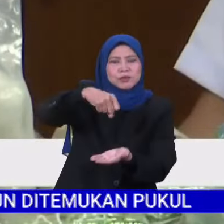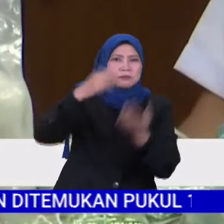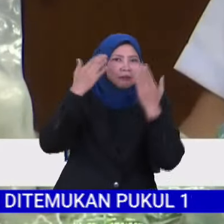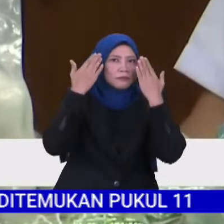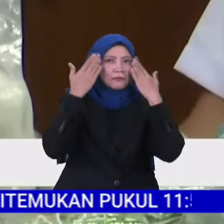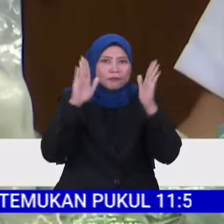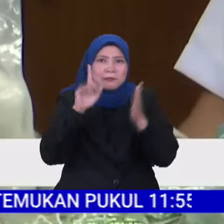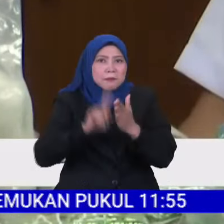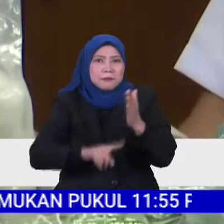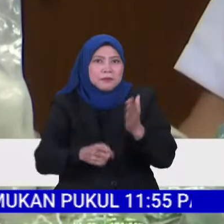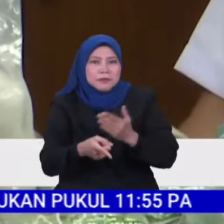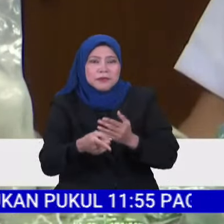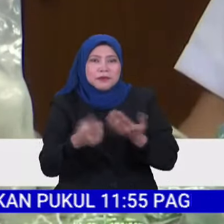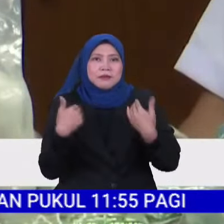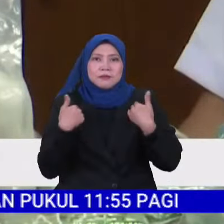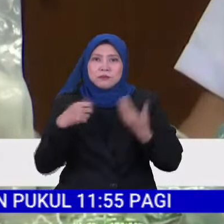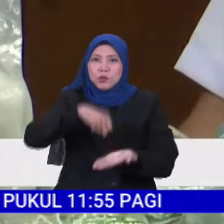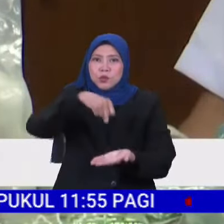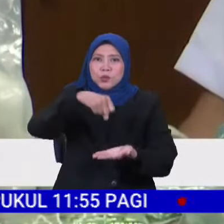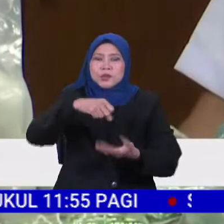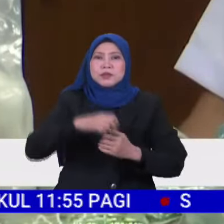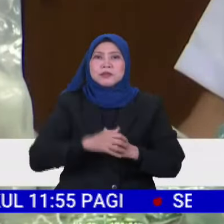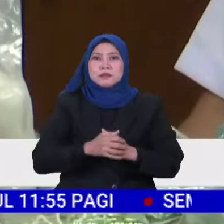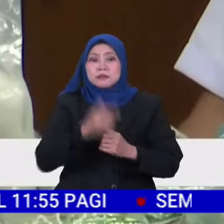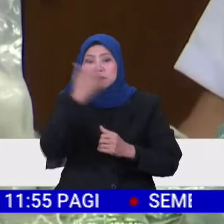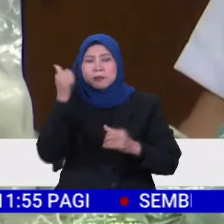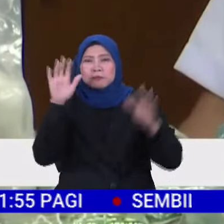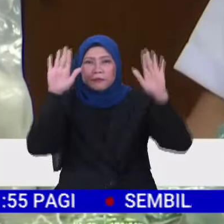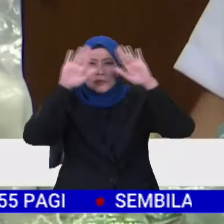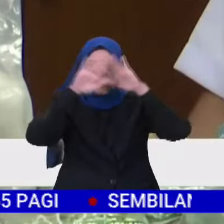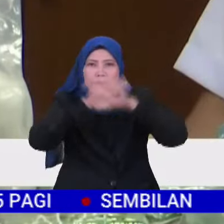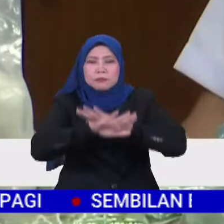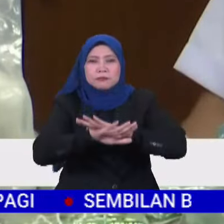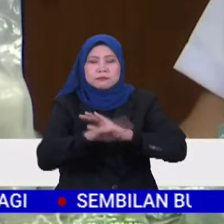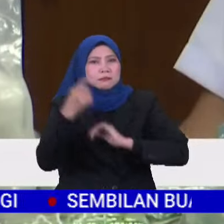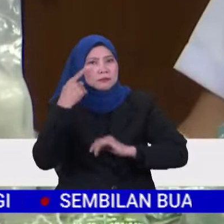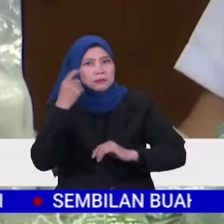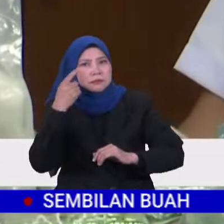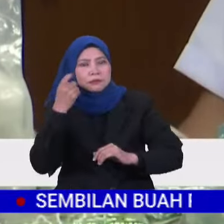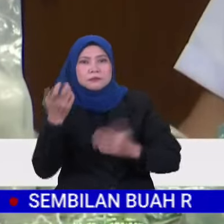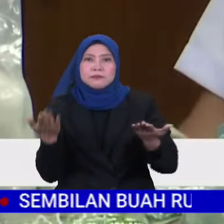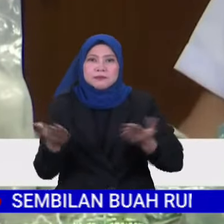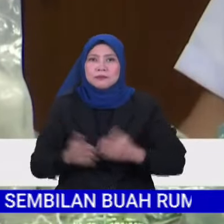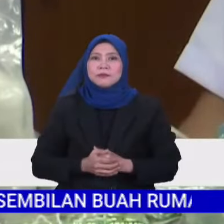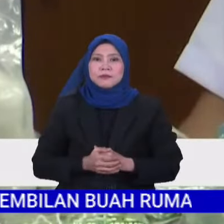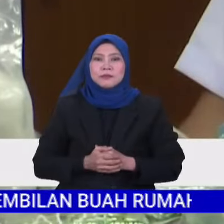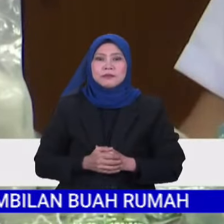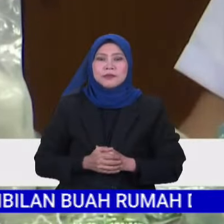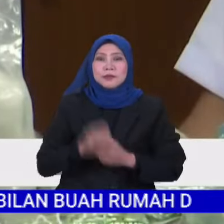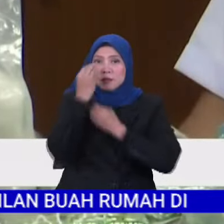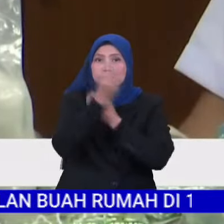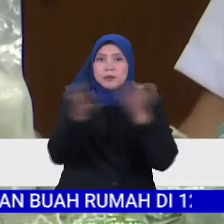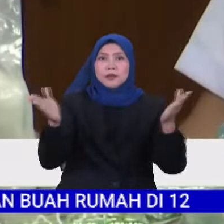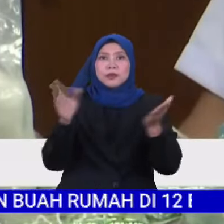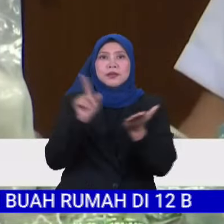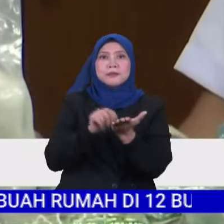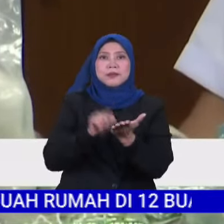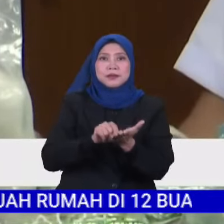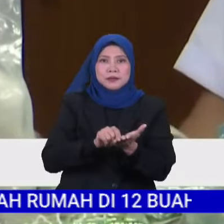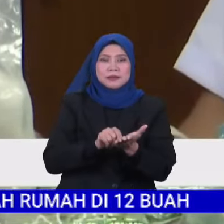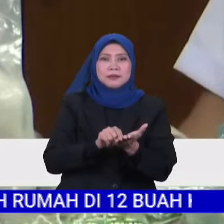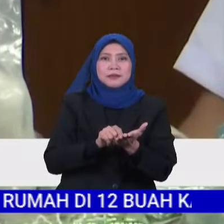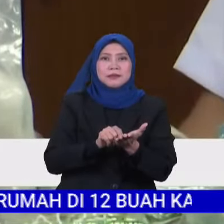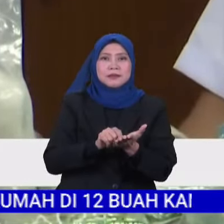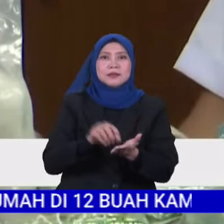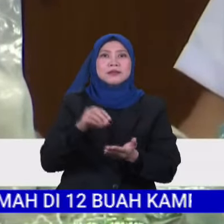dapat dipastikan berikutan keadaan yang sangat gelap ini dia berkata demikian dalam satu sedang bid yang